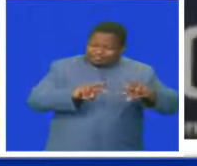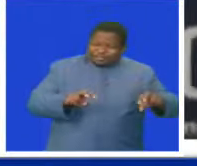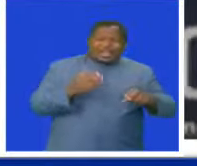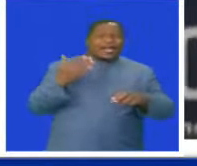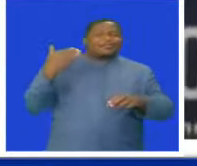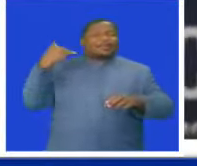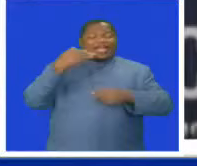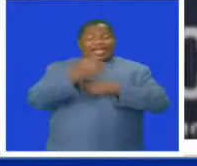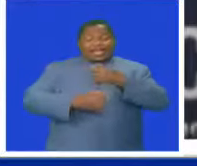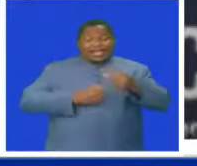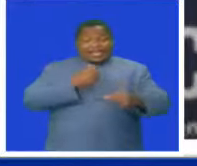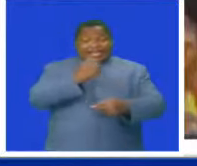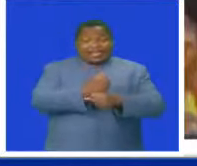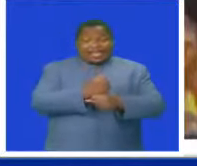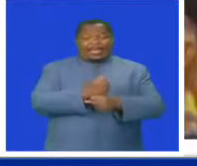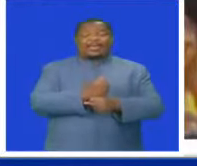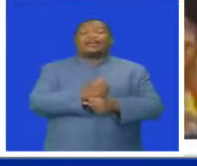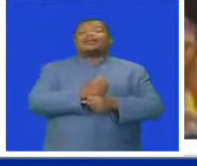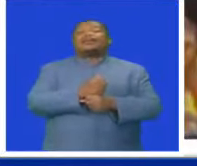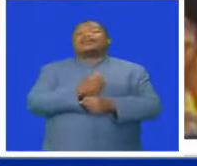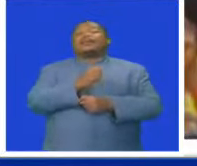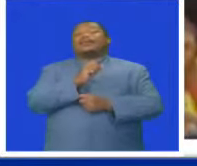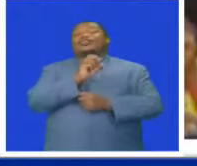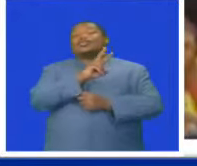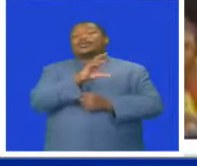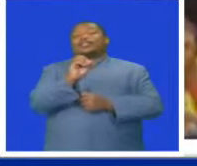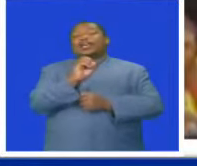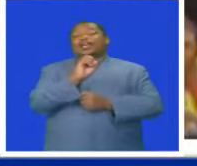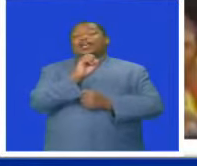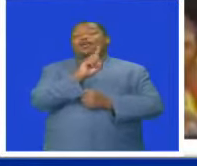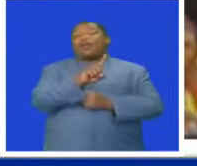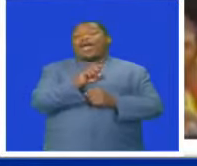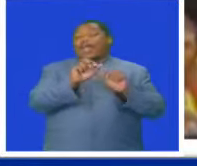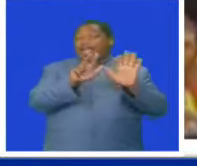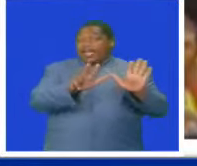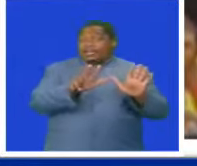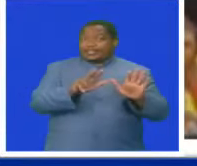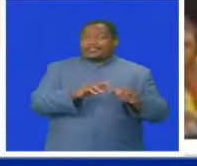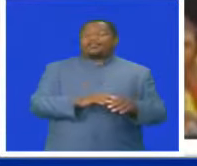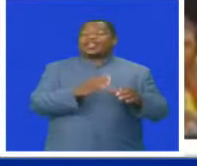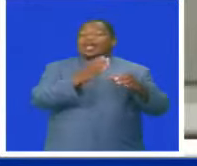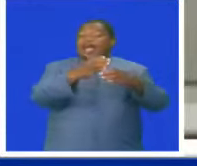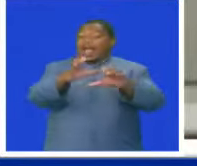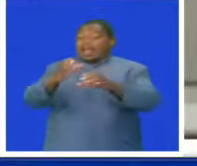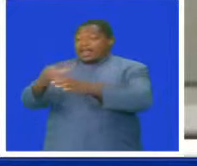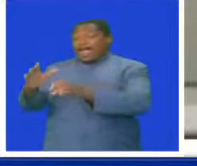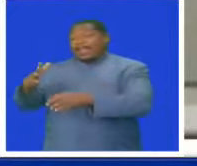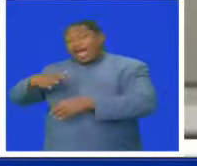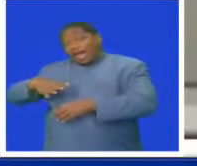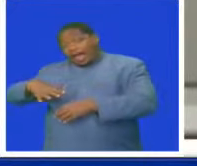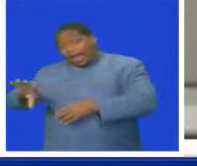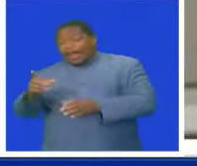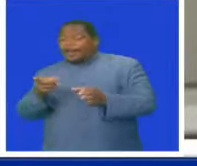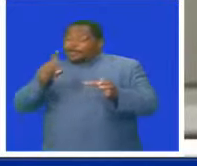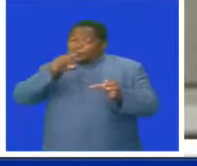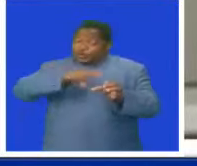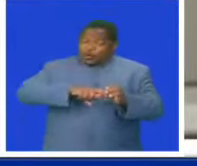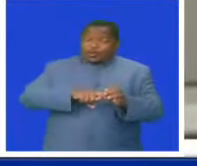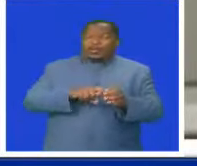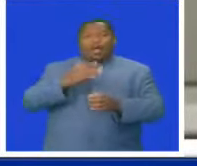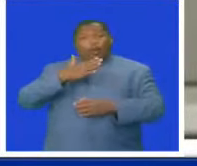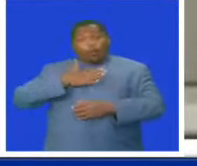lolwatiwa ngekuthi HPTN 084 lelibuke ukuthi besifazane babe nendlela lenye yokutivikela ekutholeni